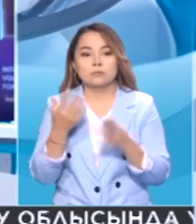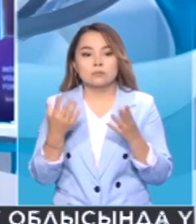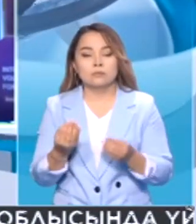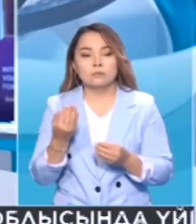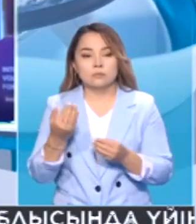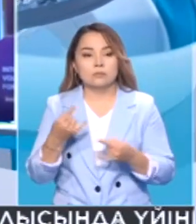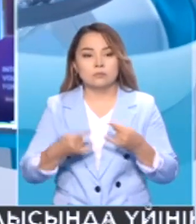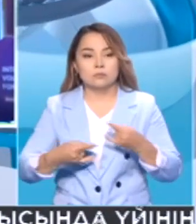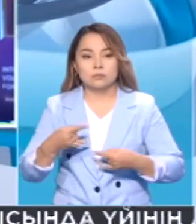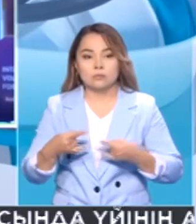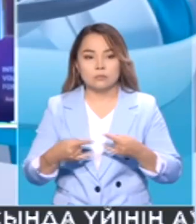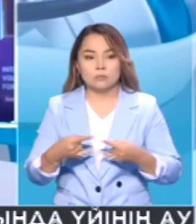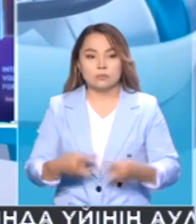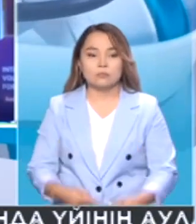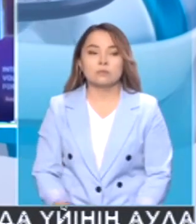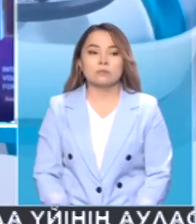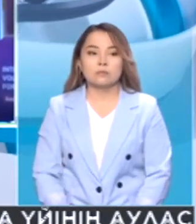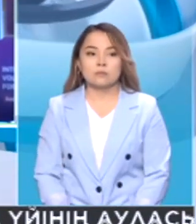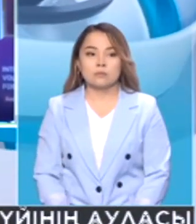эфирдесіз.